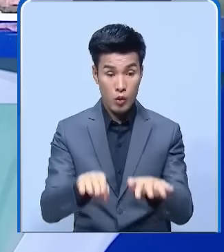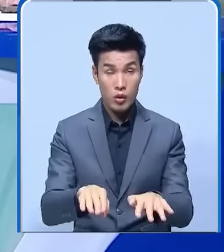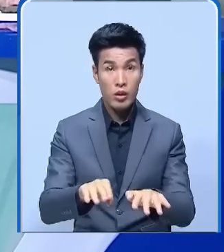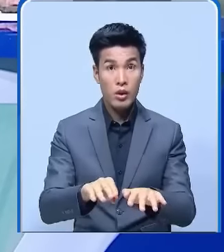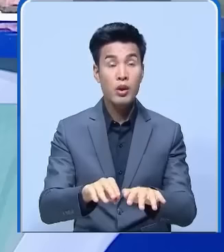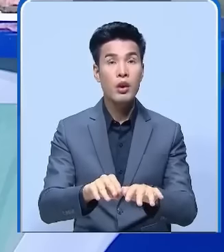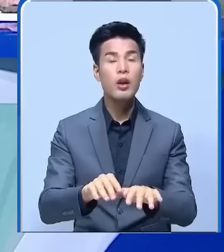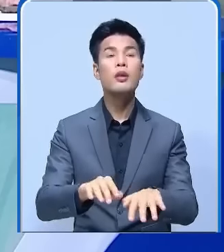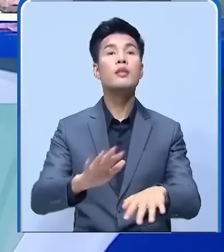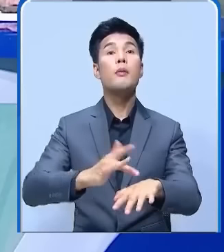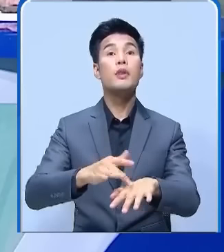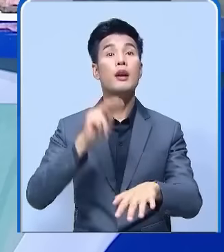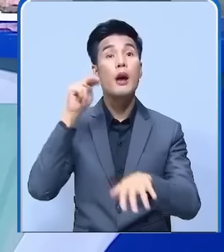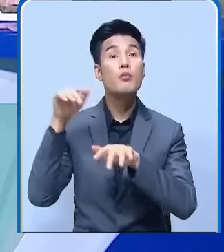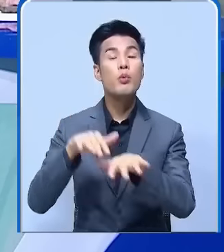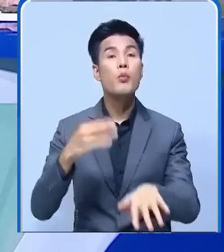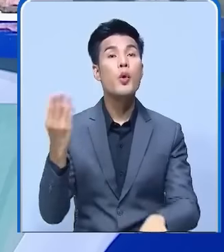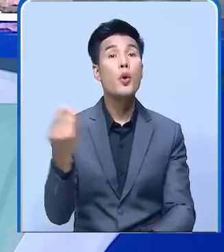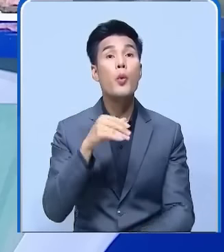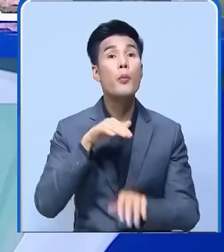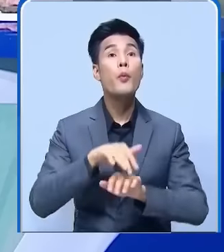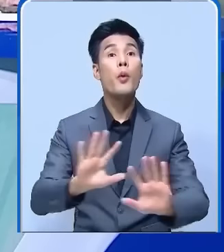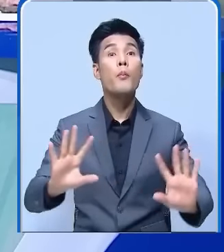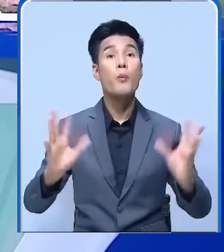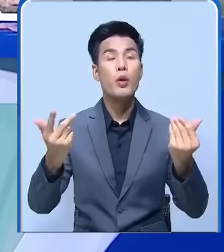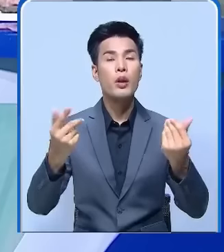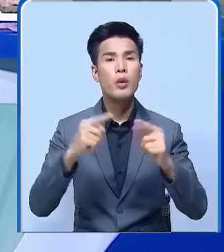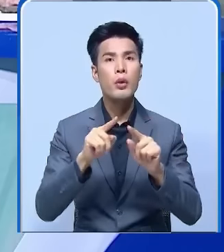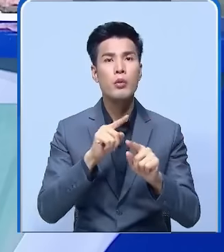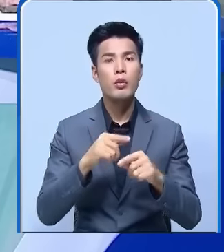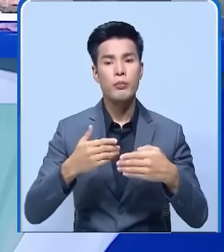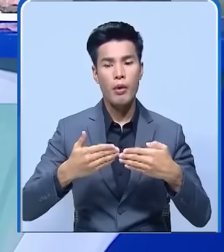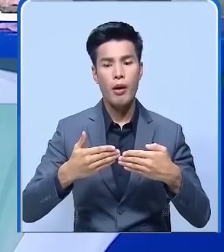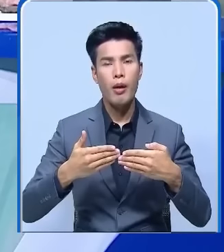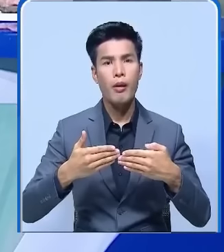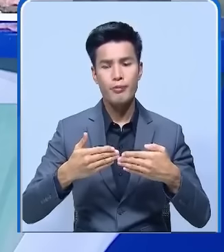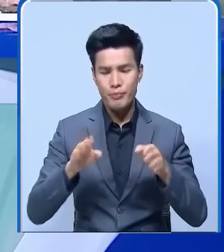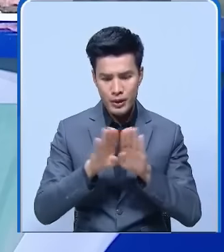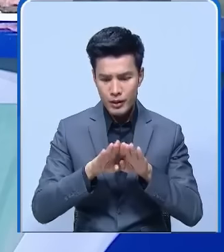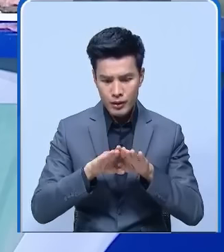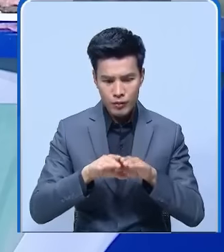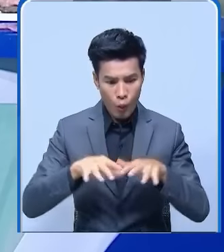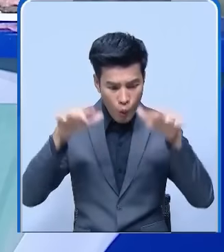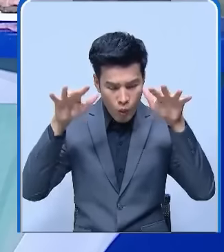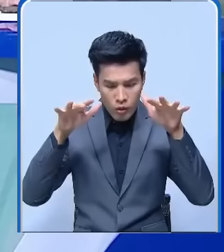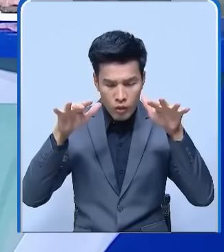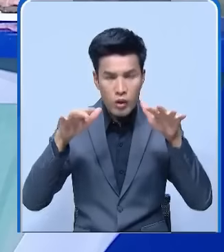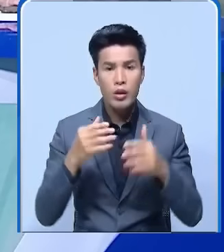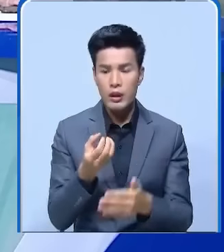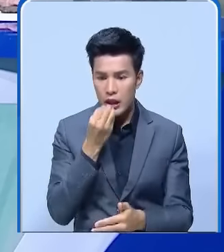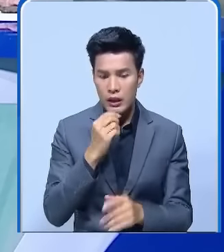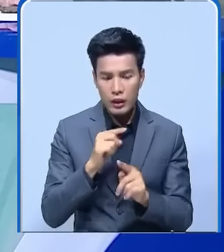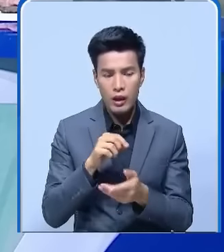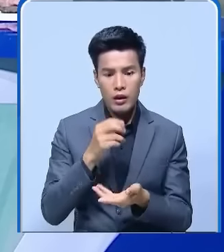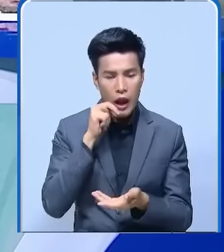ติซึ่งก็เป็นธรรมชาติของน้ำหลากมาเร็วไปเร็วเนี่ยแต่ว่าพอมันถูกตัดขาดจากโลกภายนอกความช่วยเหลือที่จะส่งเข้าไปเนี่ยอาหารการกินต่างๆมันก็จะ